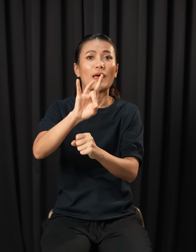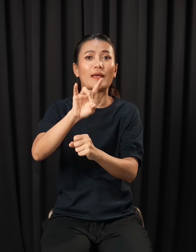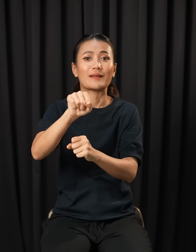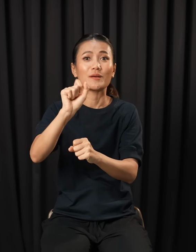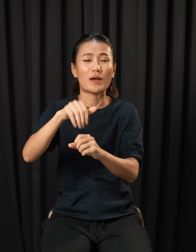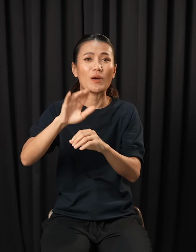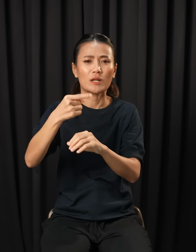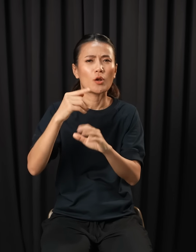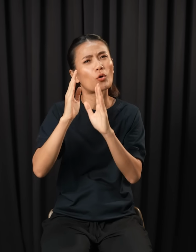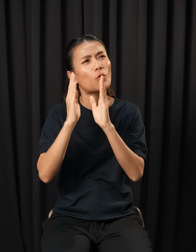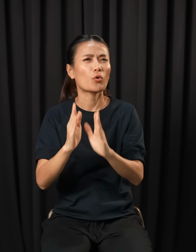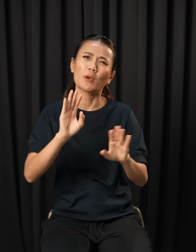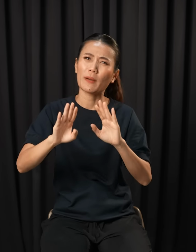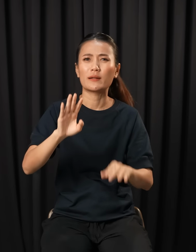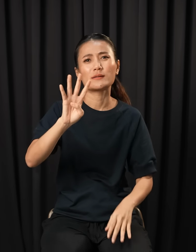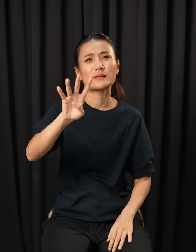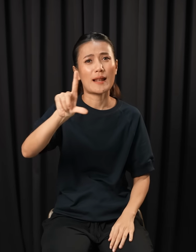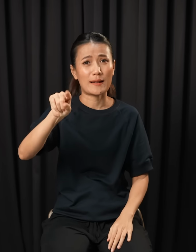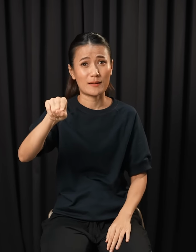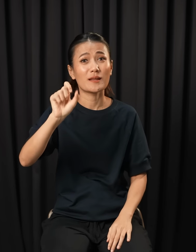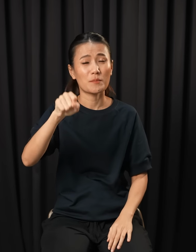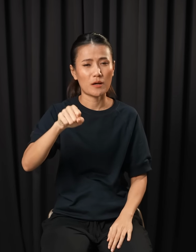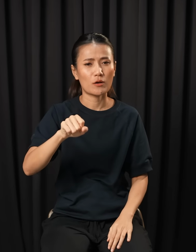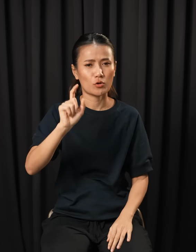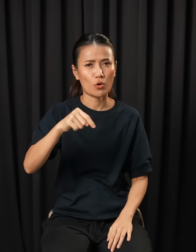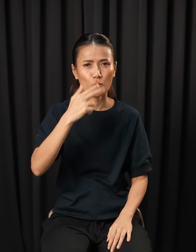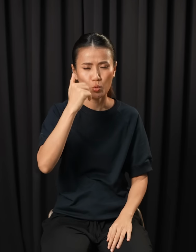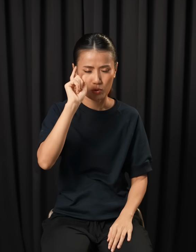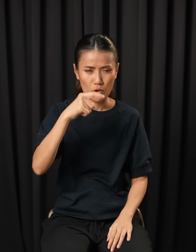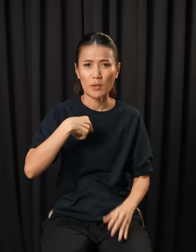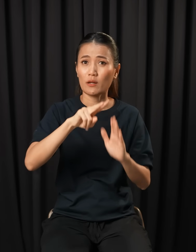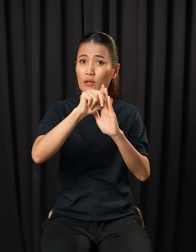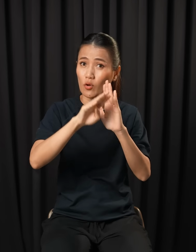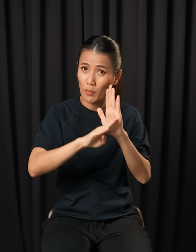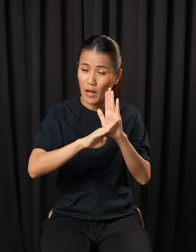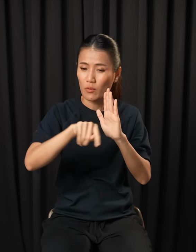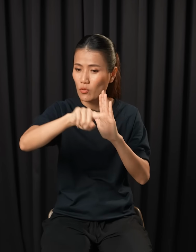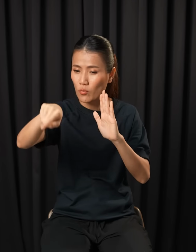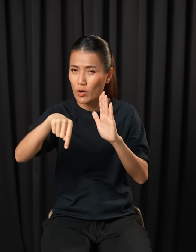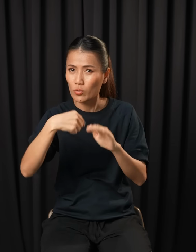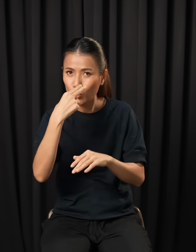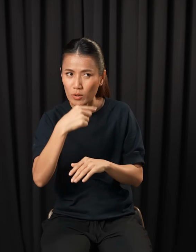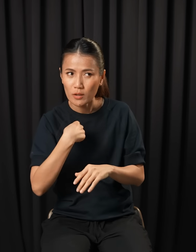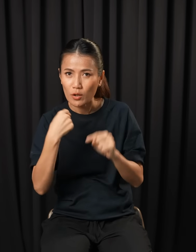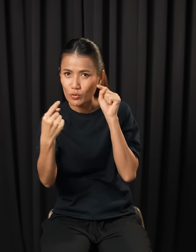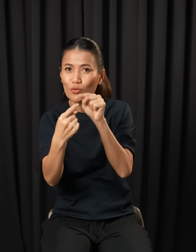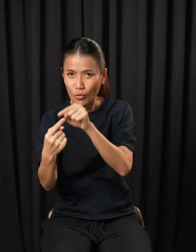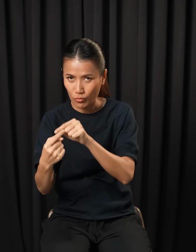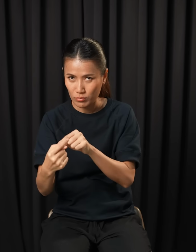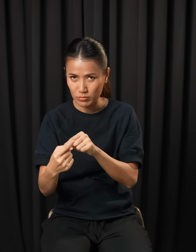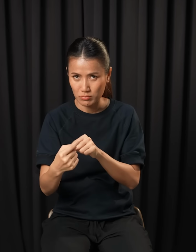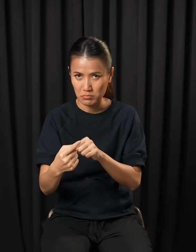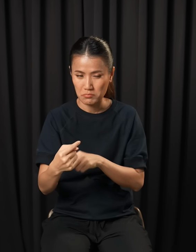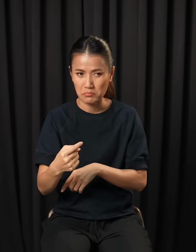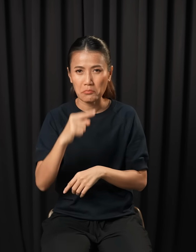ายุ18ถึง22 4ล้าน 4ล้านแต่ส่วนใหญ่จะมาหรือเปล่าไม่รู้นะ ก็ประมาทไม่ได้แล้วก็ต้องทำทั้งนโยบายแล้วก็